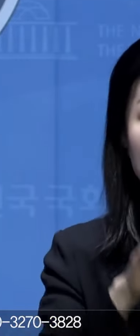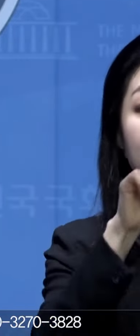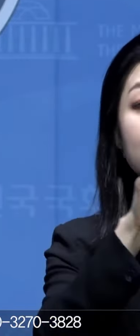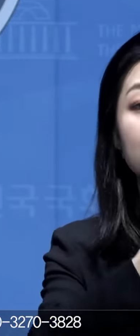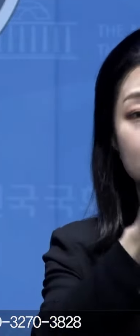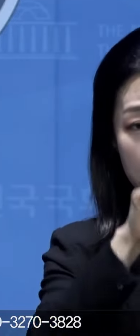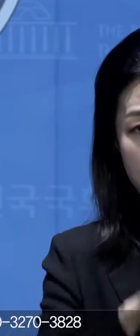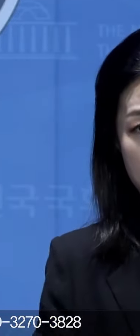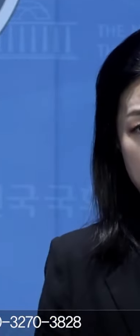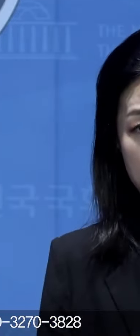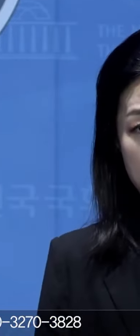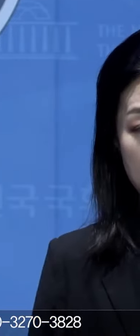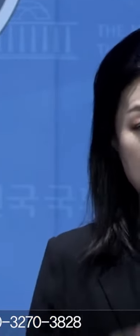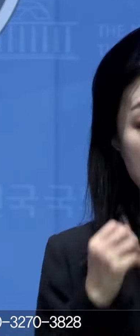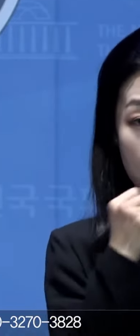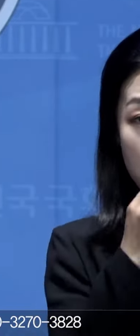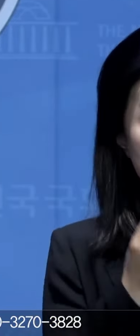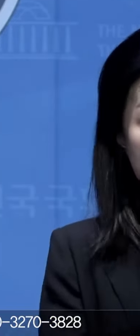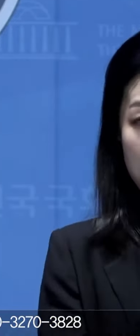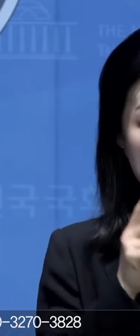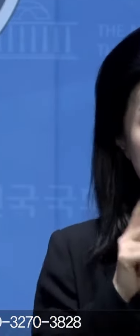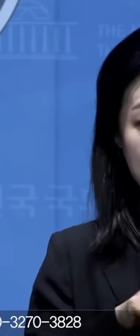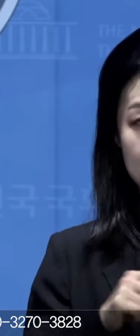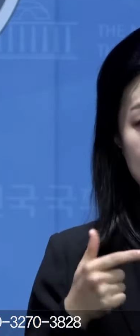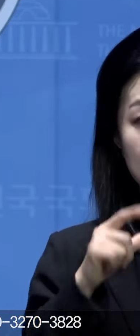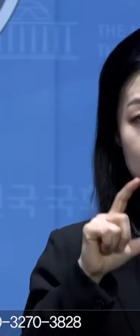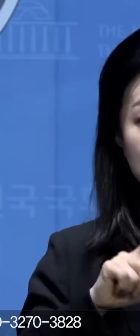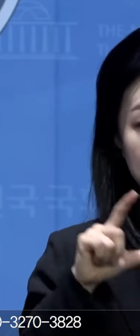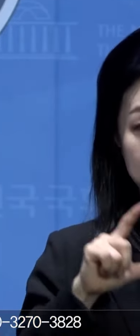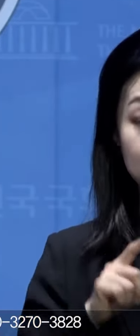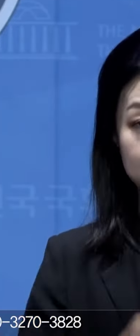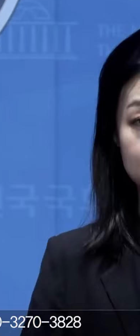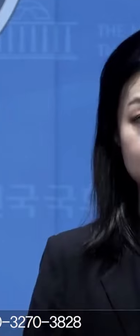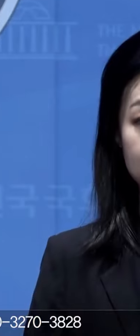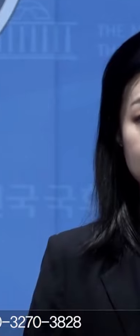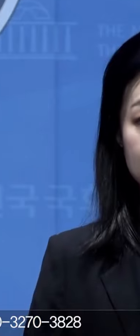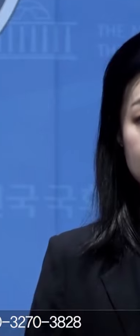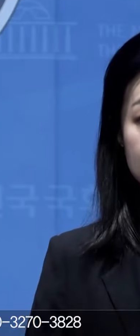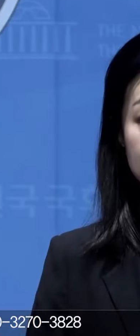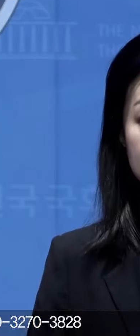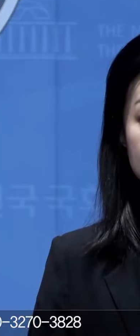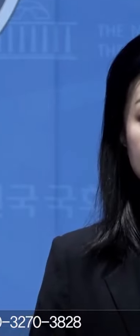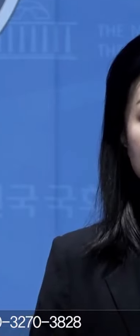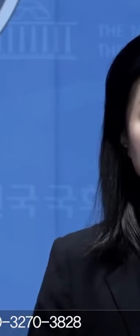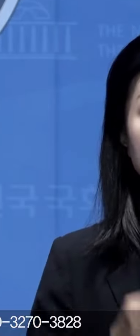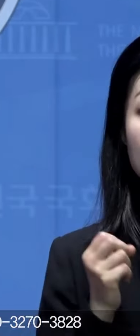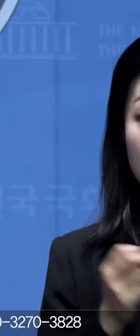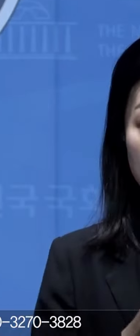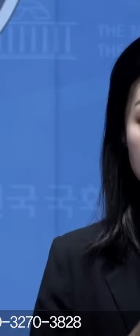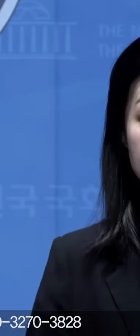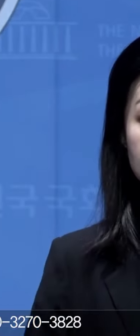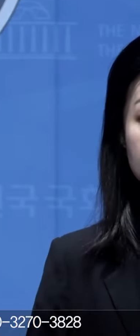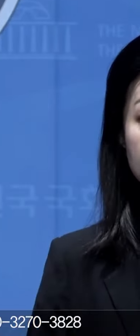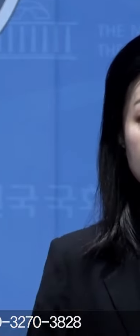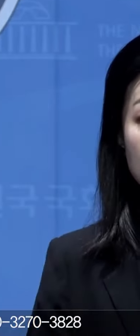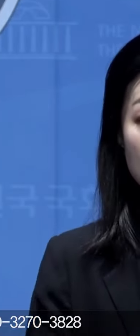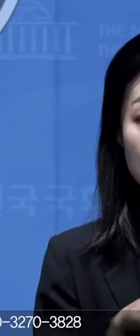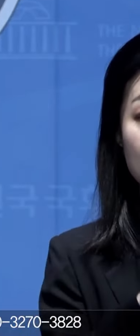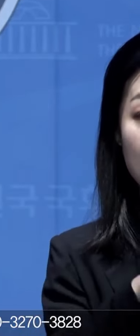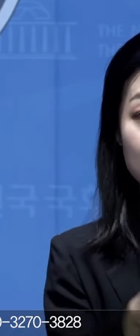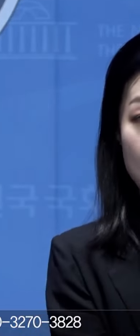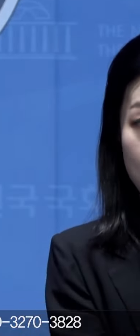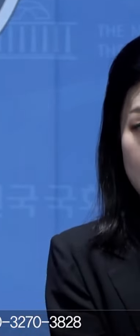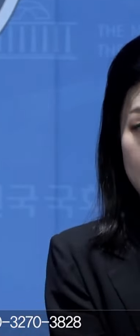노골적인 반헌법적 태도를 드러내고 있습니다 어 또 하나 확인된게 지금 문화부